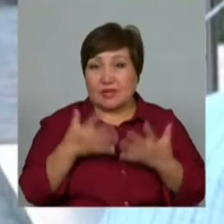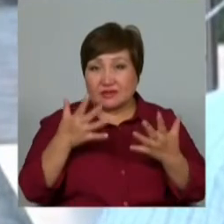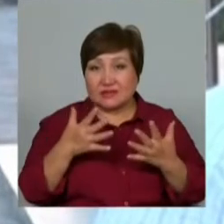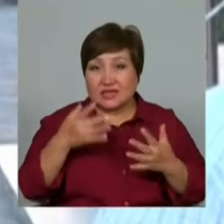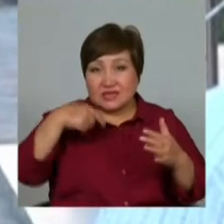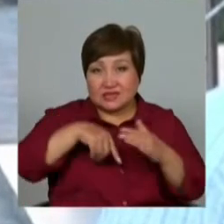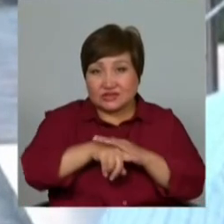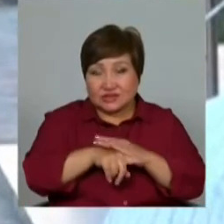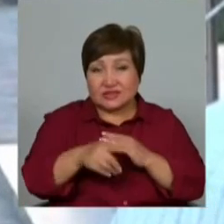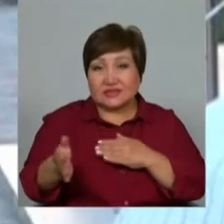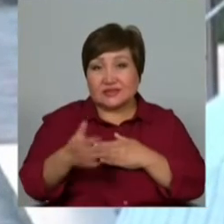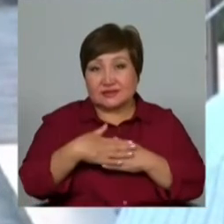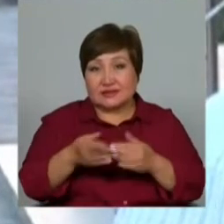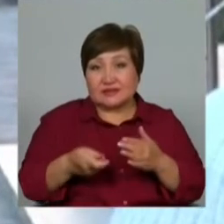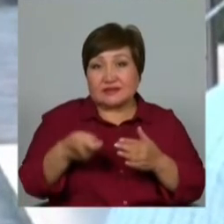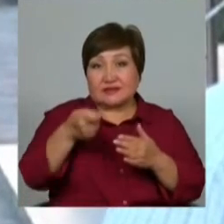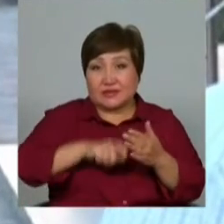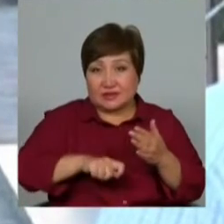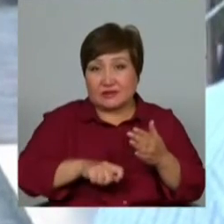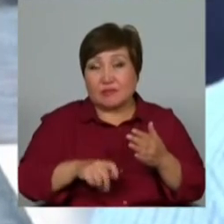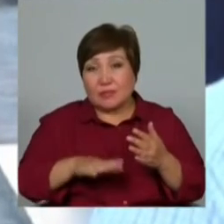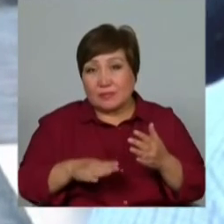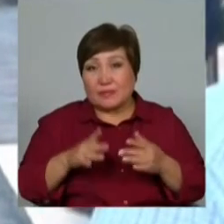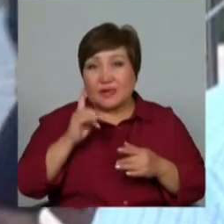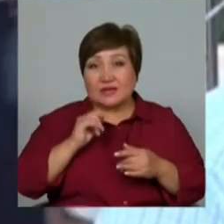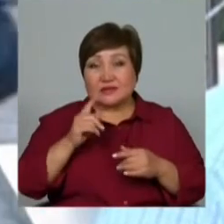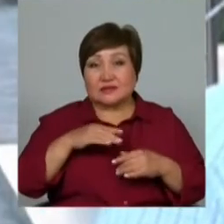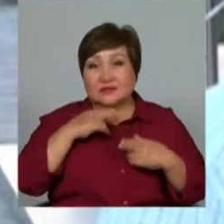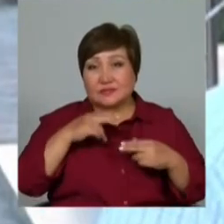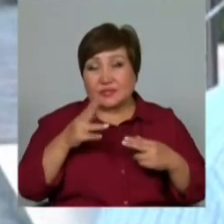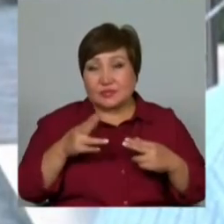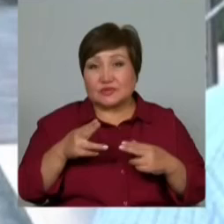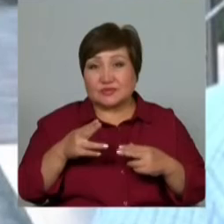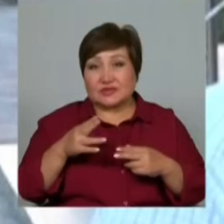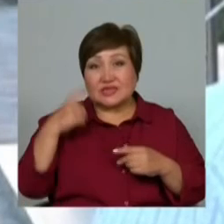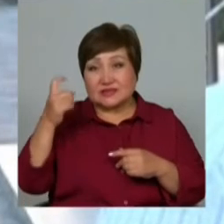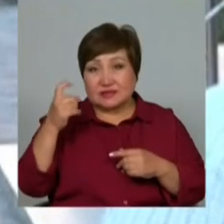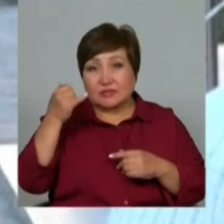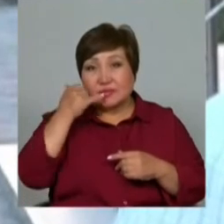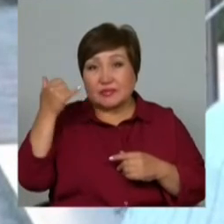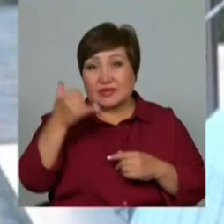алған. Ақырында сол есімен хабарласып, уже содан